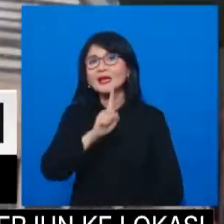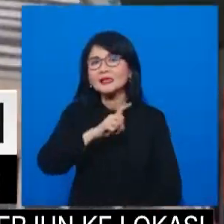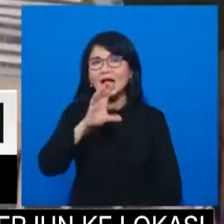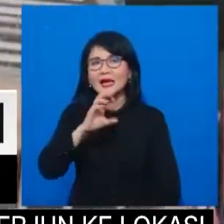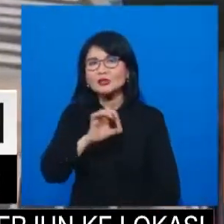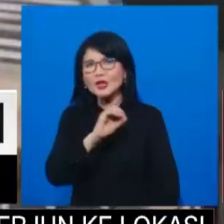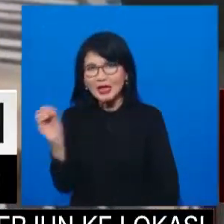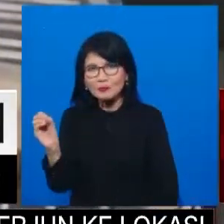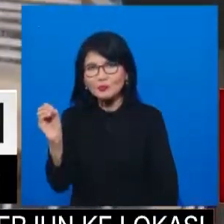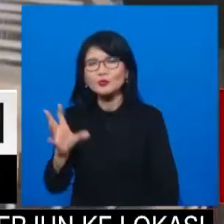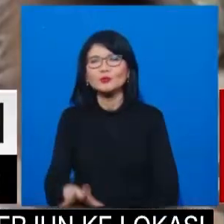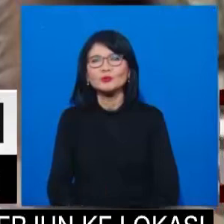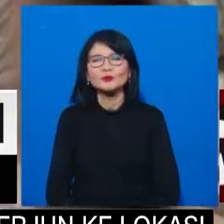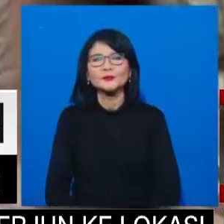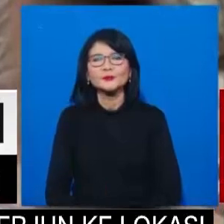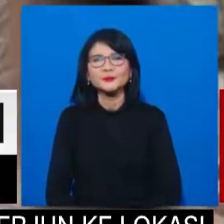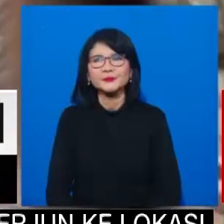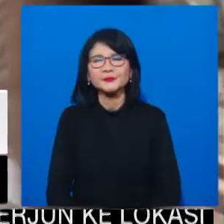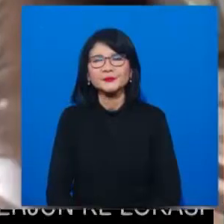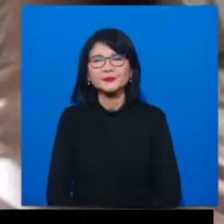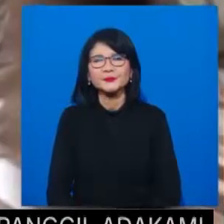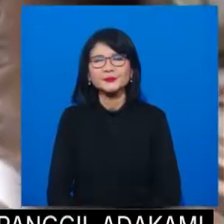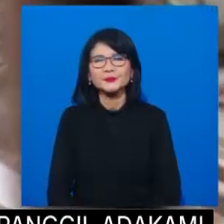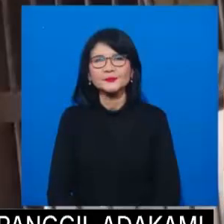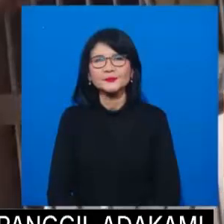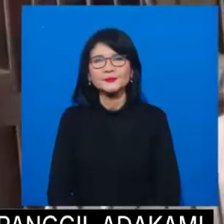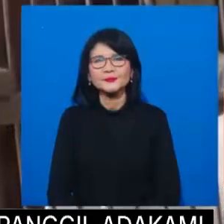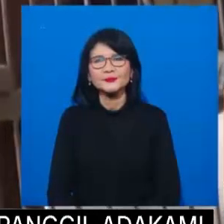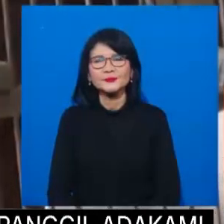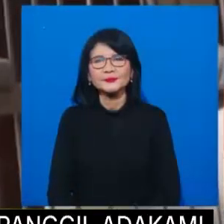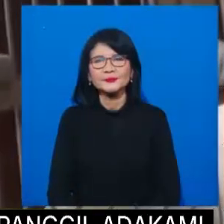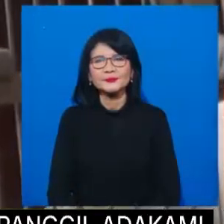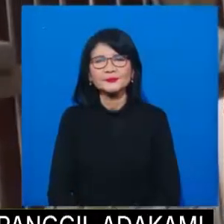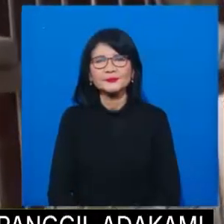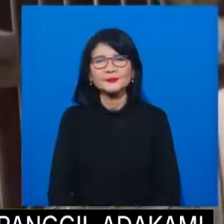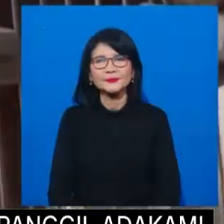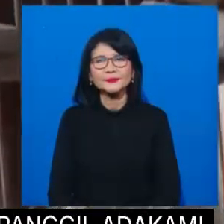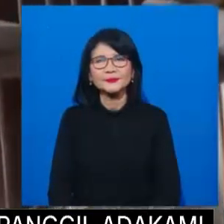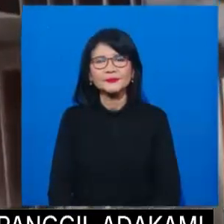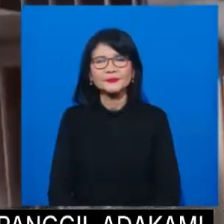tergantung jenisnya. Tim Liputan CNN Indonesia.